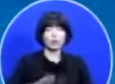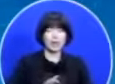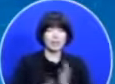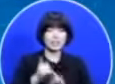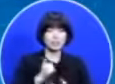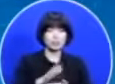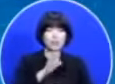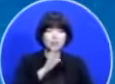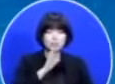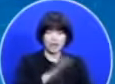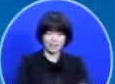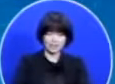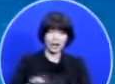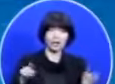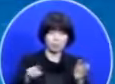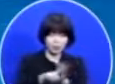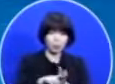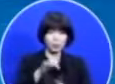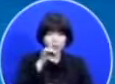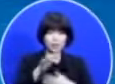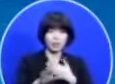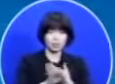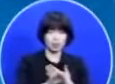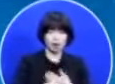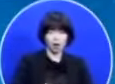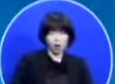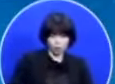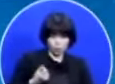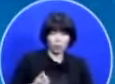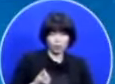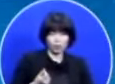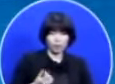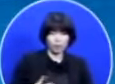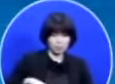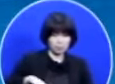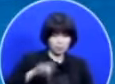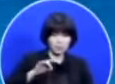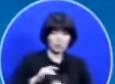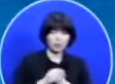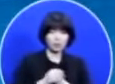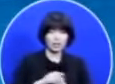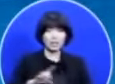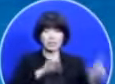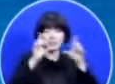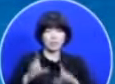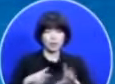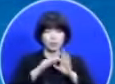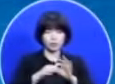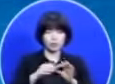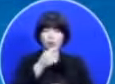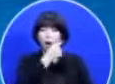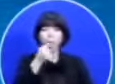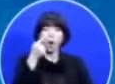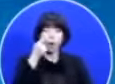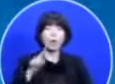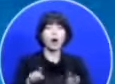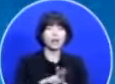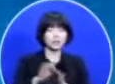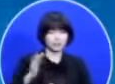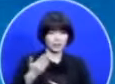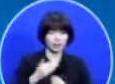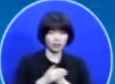제대로 잘 믿고 있는거라면 반드시 삶을 통하여 확증 되어져야 하는데 그 가장